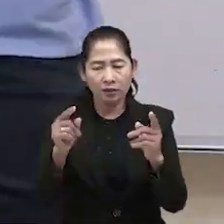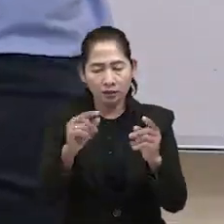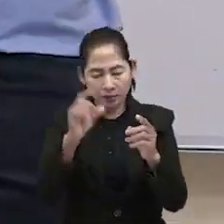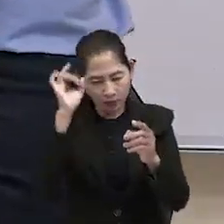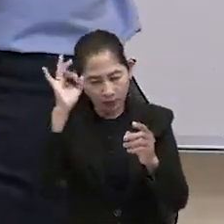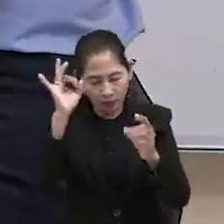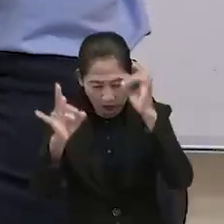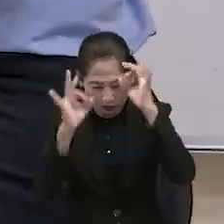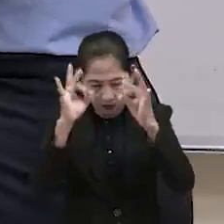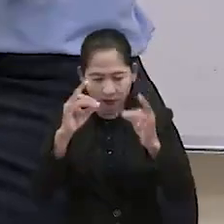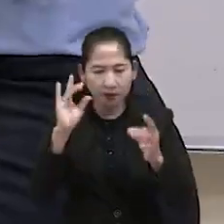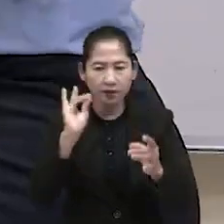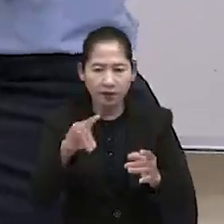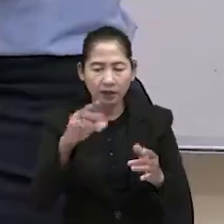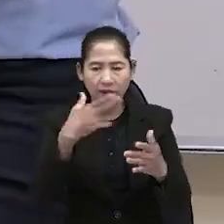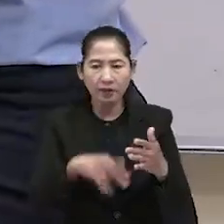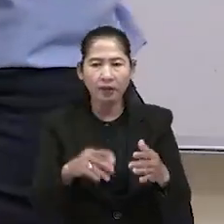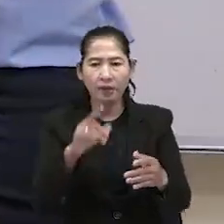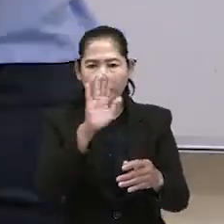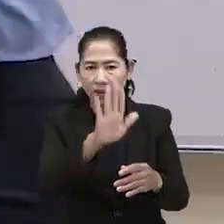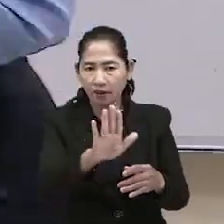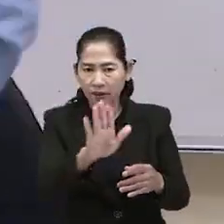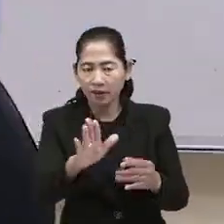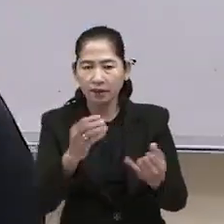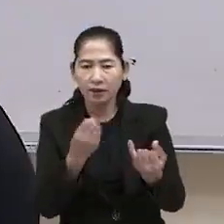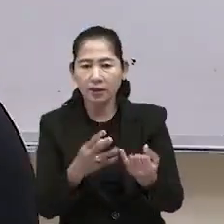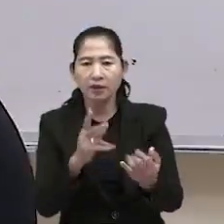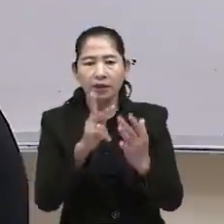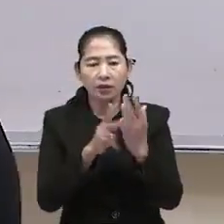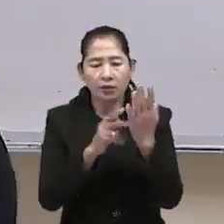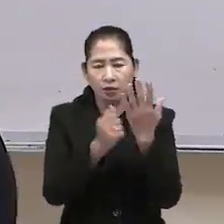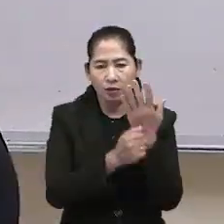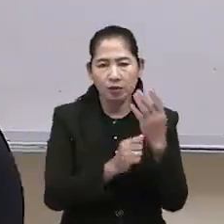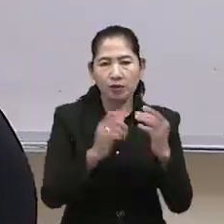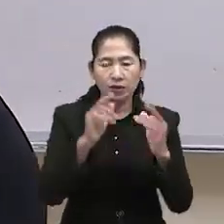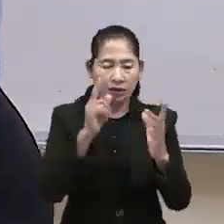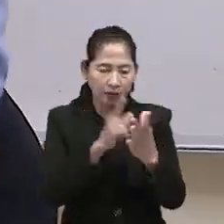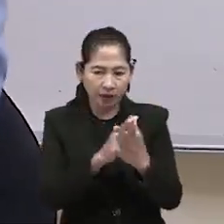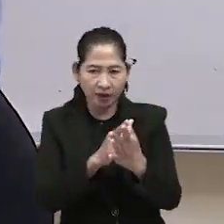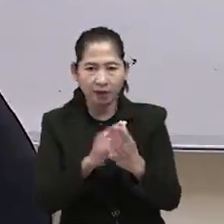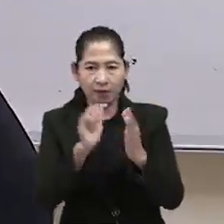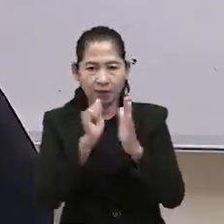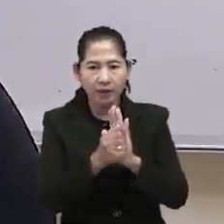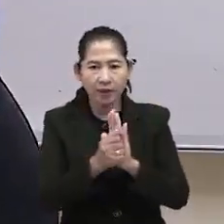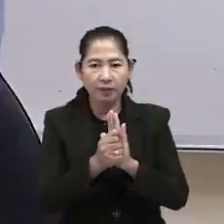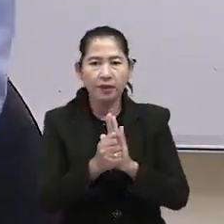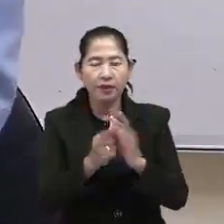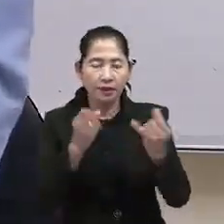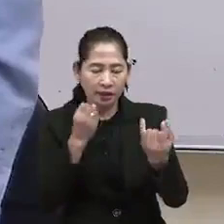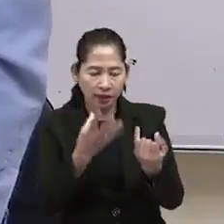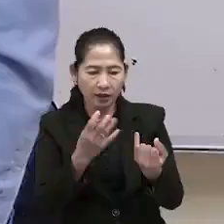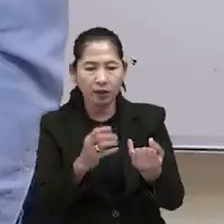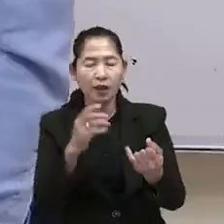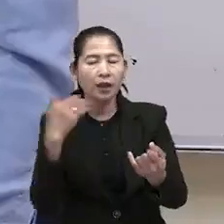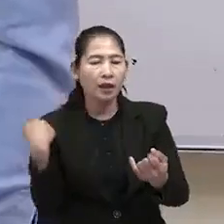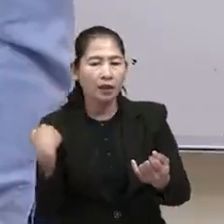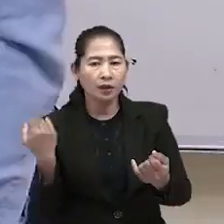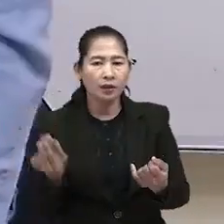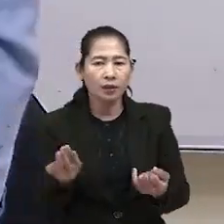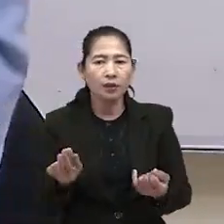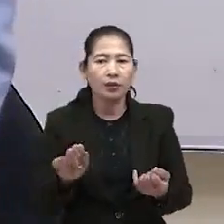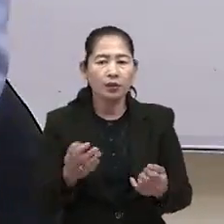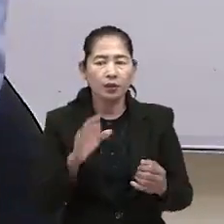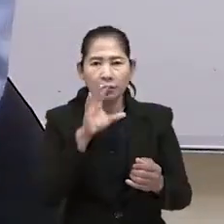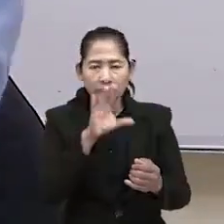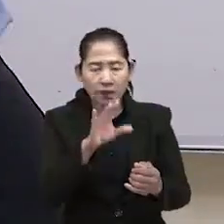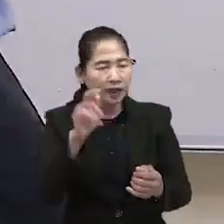ត្វអវ័យមួយដែលអ្នកបានចិញ្ចឹមគម្រោងតែង1សេចក្តីផ្ដើមពេលវេលានៃការចិញ្ចឹមអាយុ